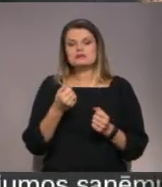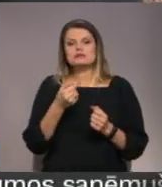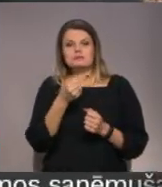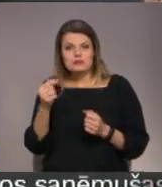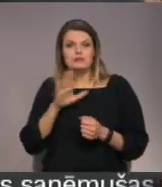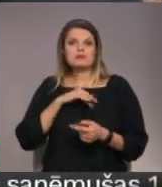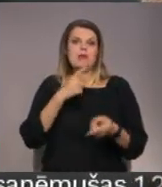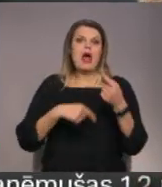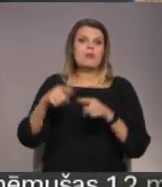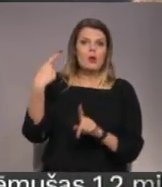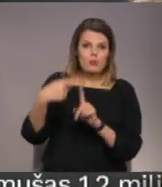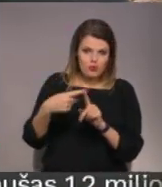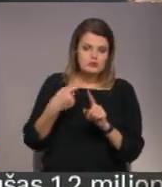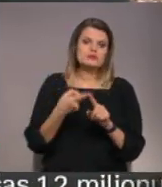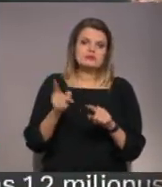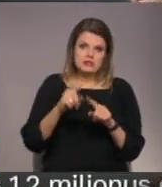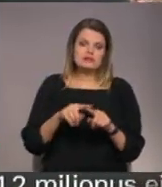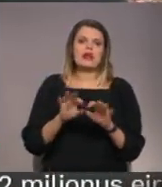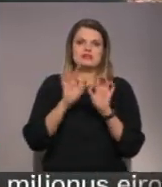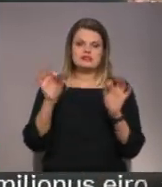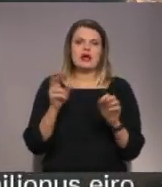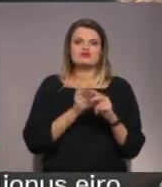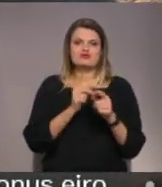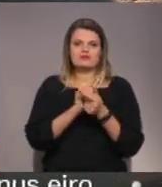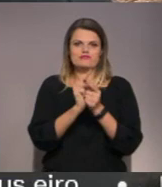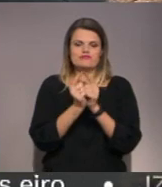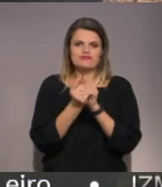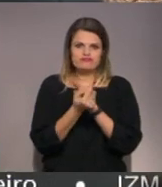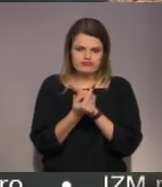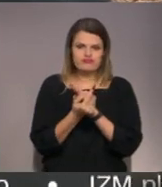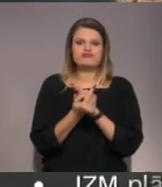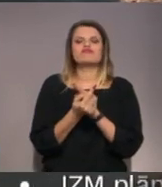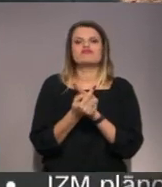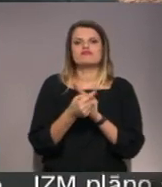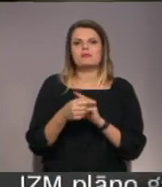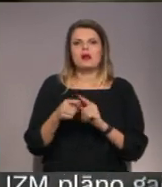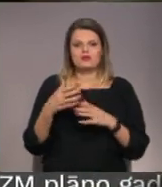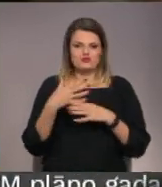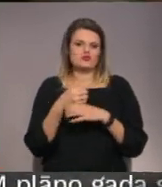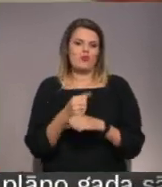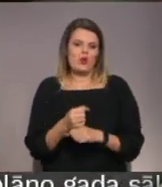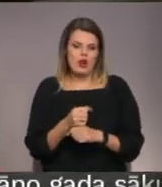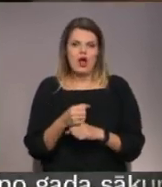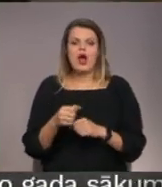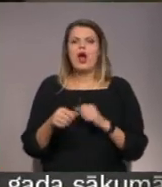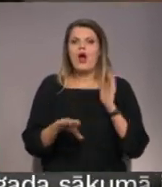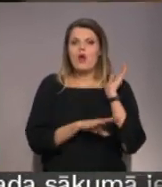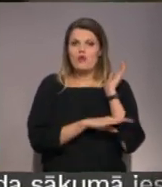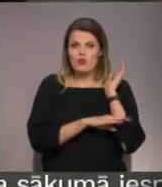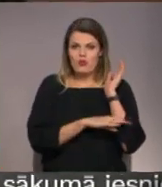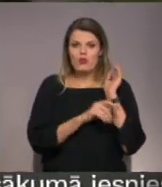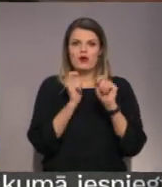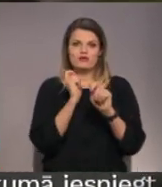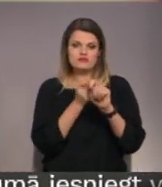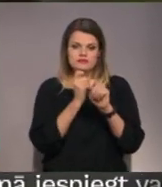tad viņš transformējās tā kā cukurā, kas ir mums saprotams sulā. Kokos iesistās sulu